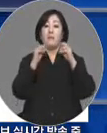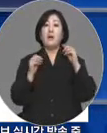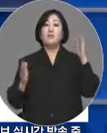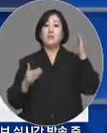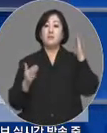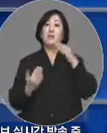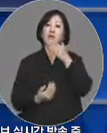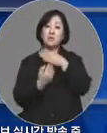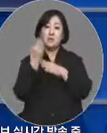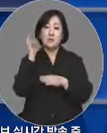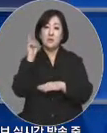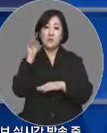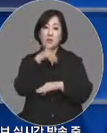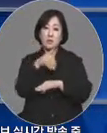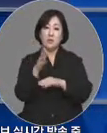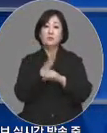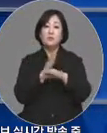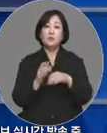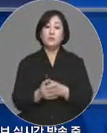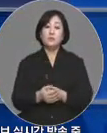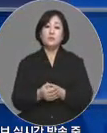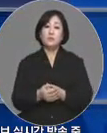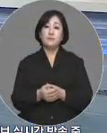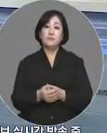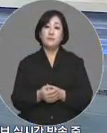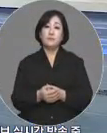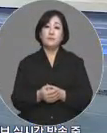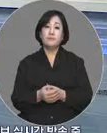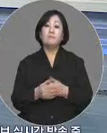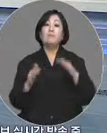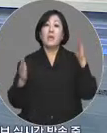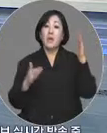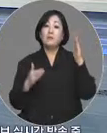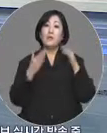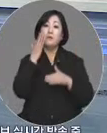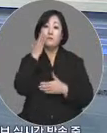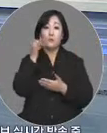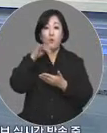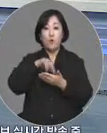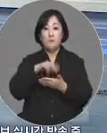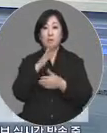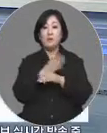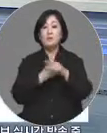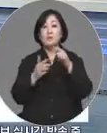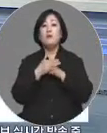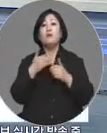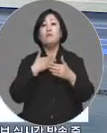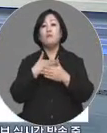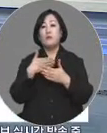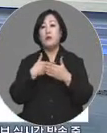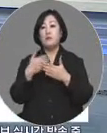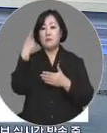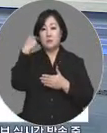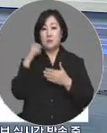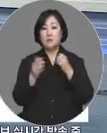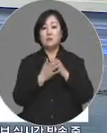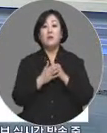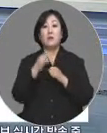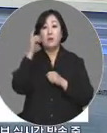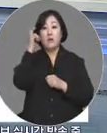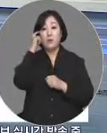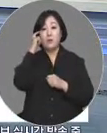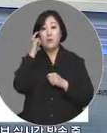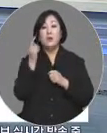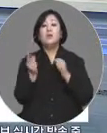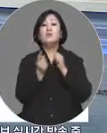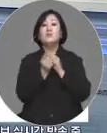확진자가 발생할 것으로 예상하고 있습니다. 그렇군요. 학생과 학부모 입장에서는 불안감이 클 수밖에 없는데 그럼에도 불구하고 이렇게 대면